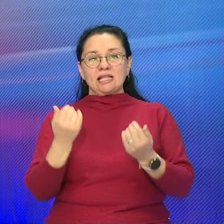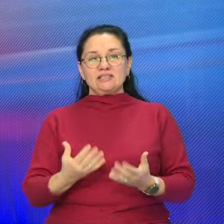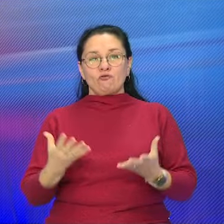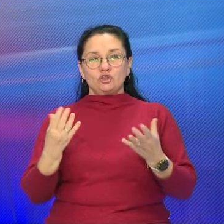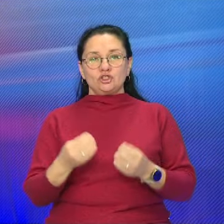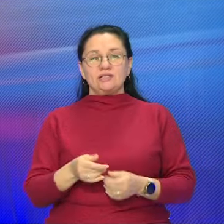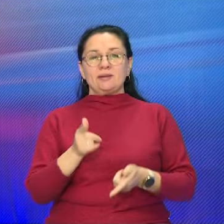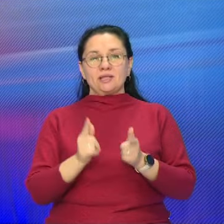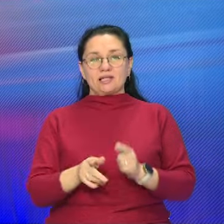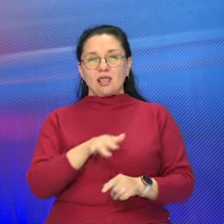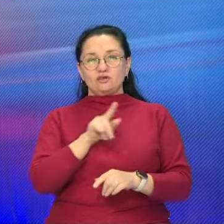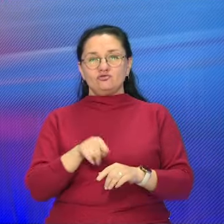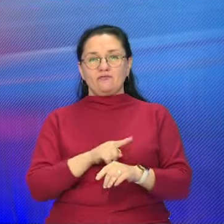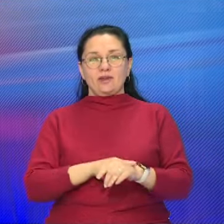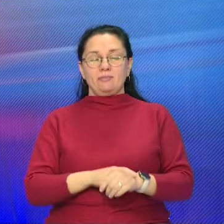день, в настоящее время.